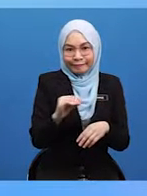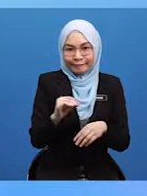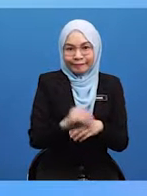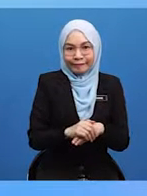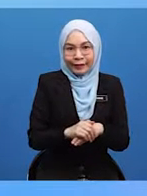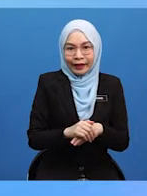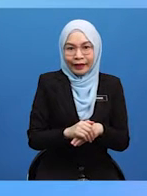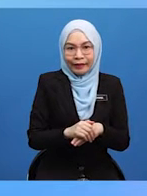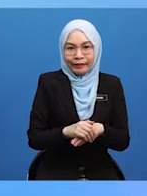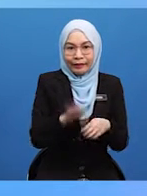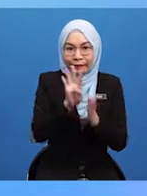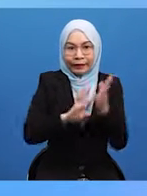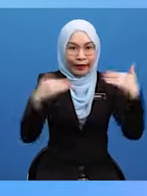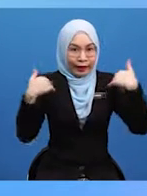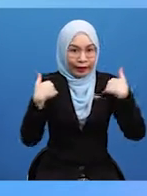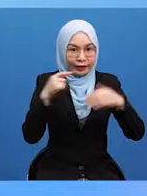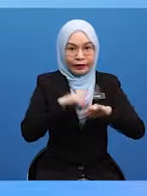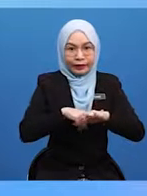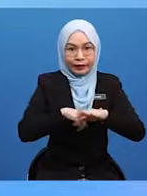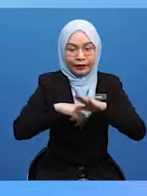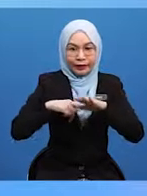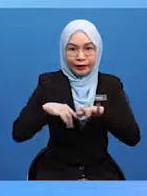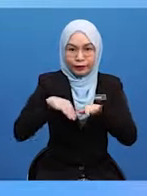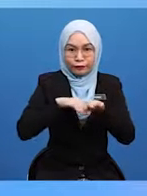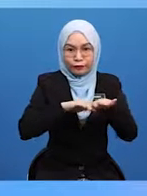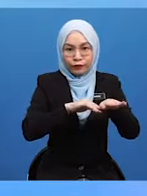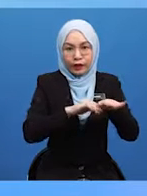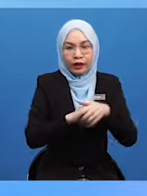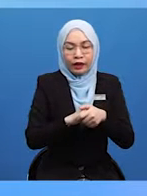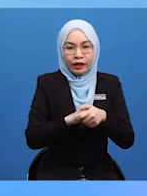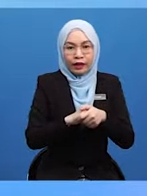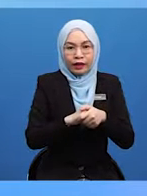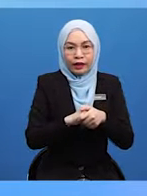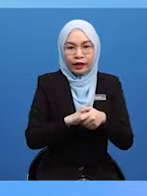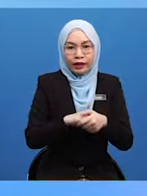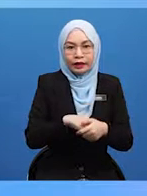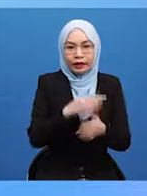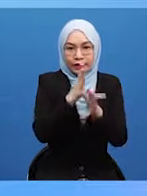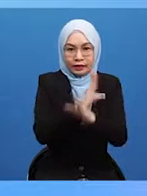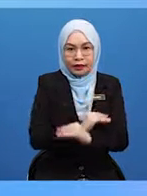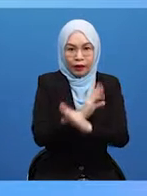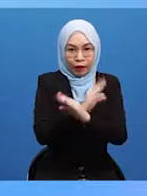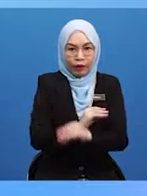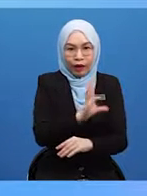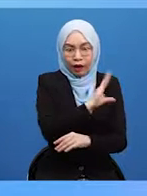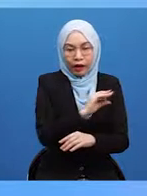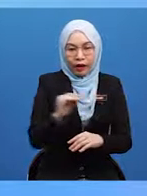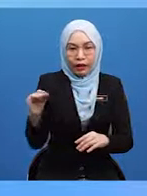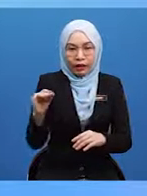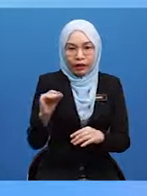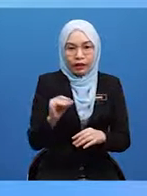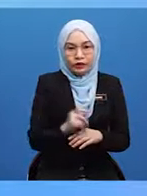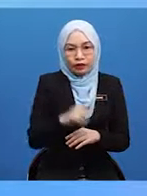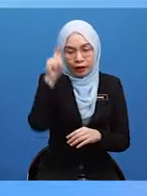di sepanjang Sungai Rajang di Sarawak dan pesisir pantai Kuala Besut,